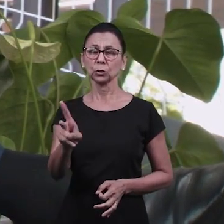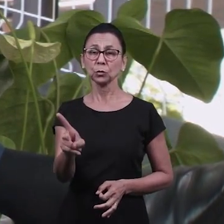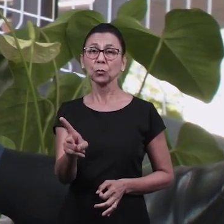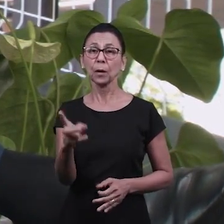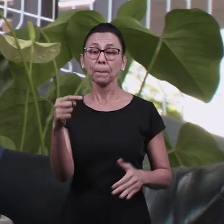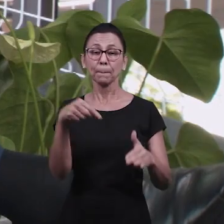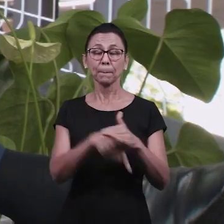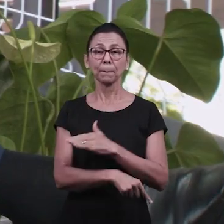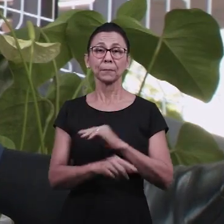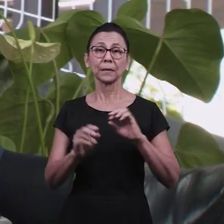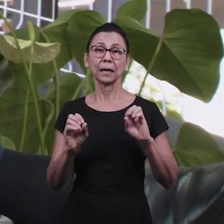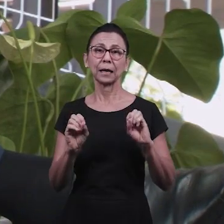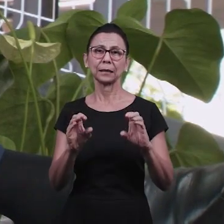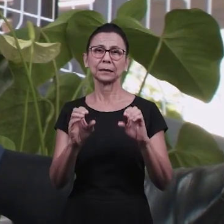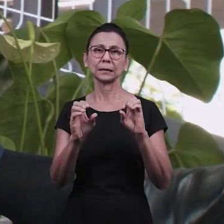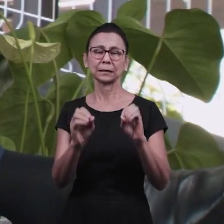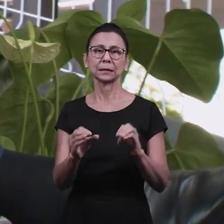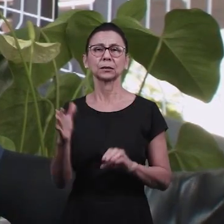en approfondissant